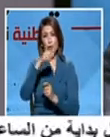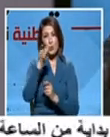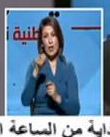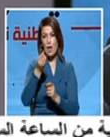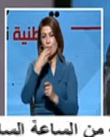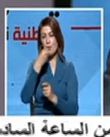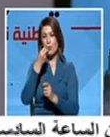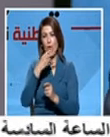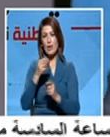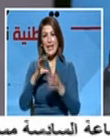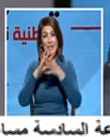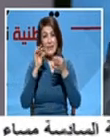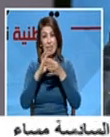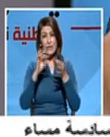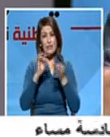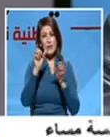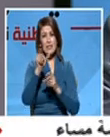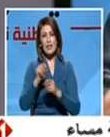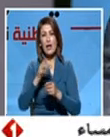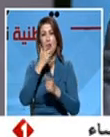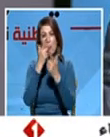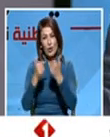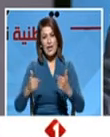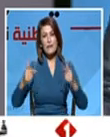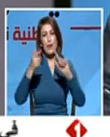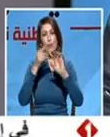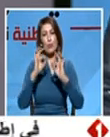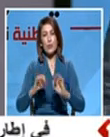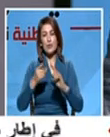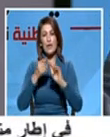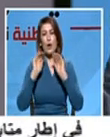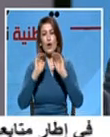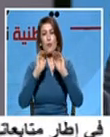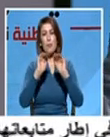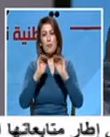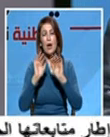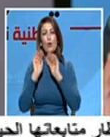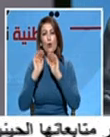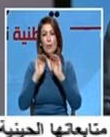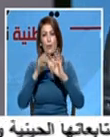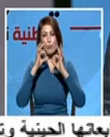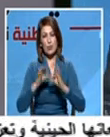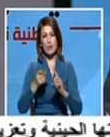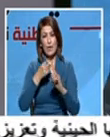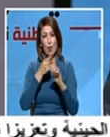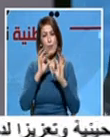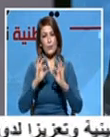ليزيمينو سبريسور ولا الأدوية البيولوجية الكلهم يقعدوا نفس كل كيف كيف. داكوردو؟ هذه أهم حاجة.